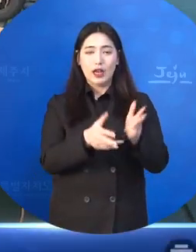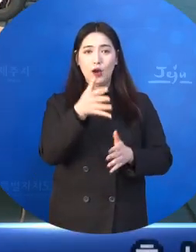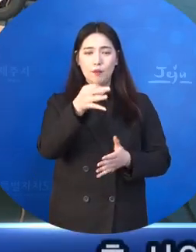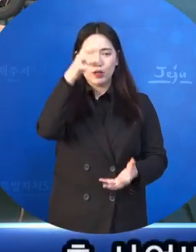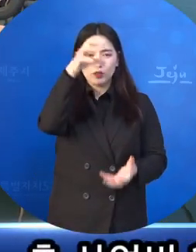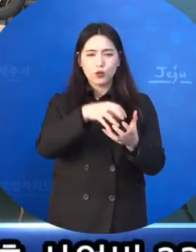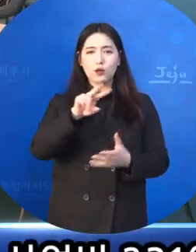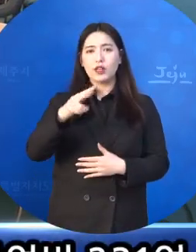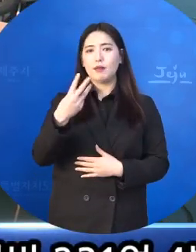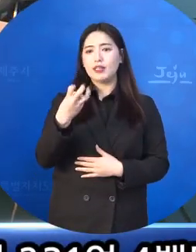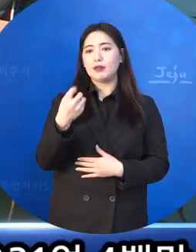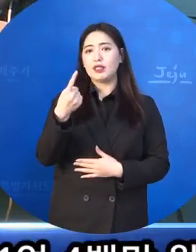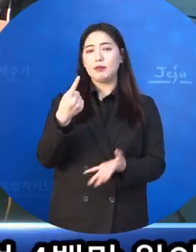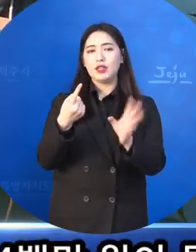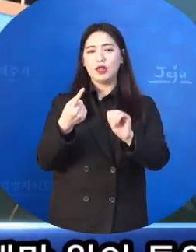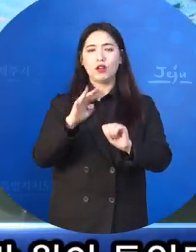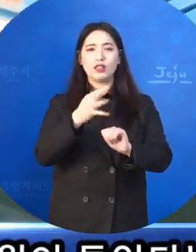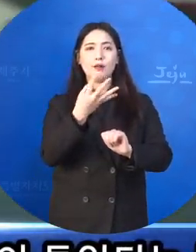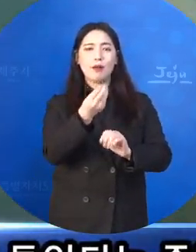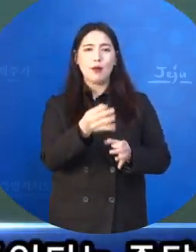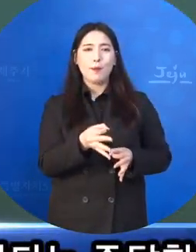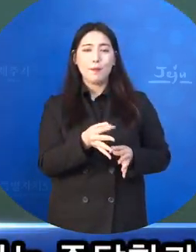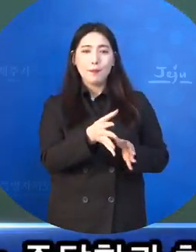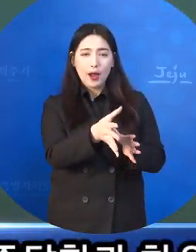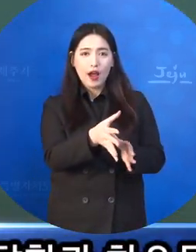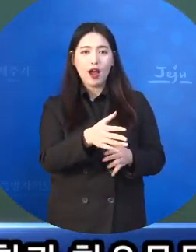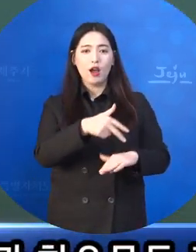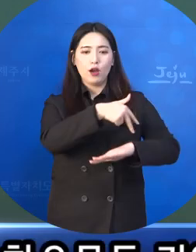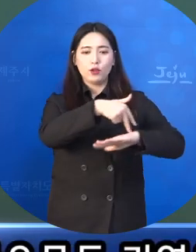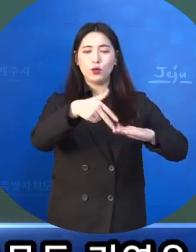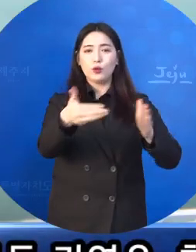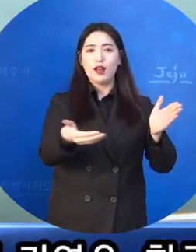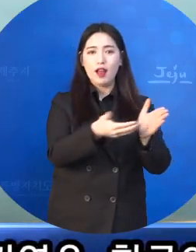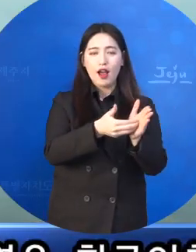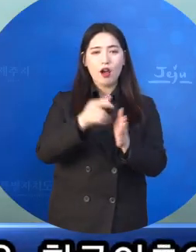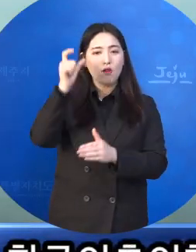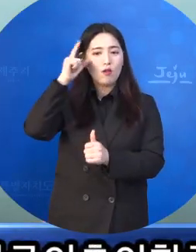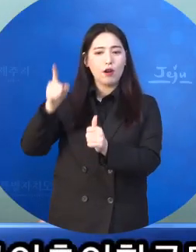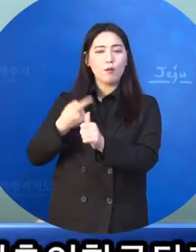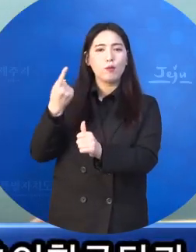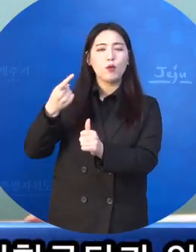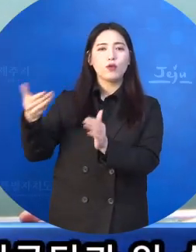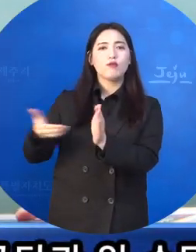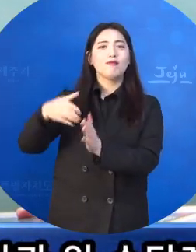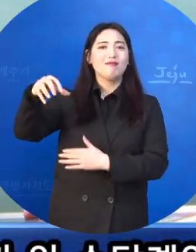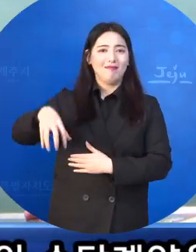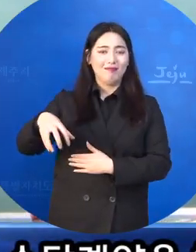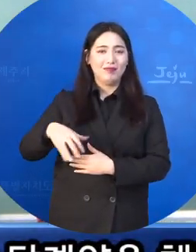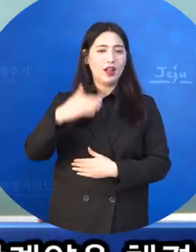총 사업비 231억 400만 원이 투입되는 종다랑과 하우목동 권역은